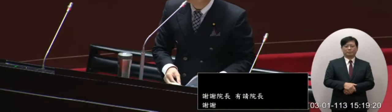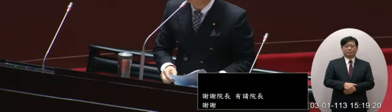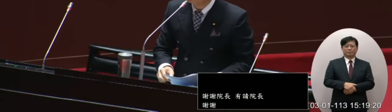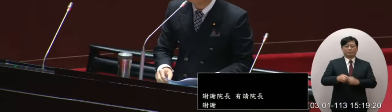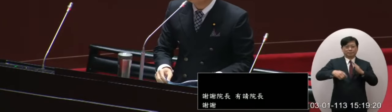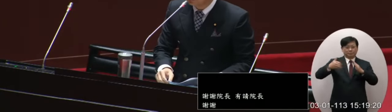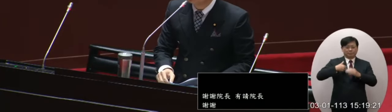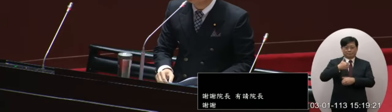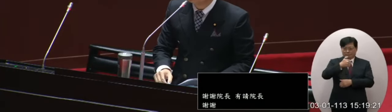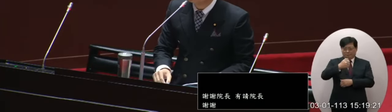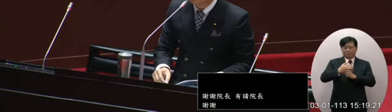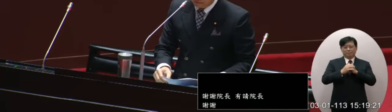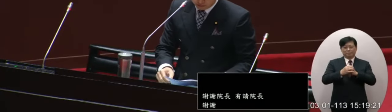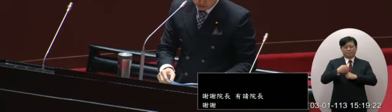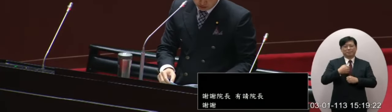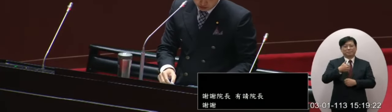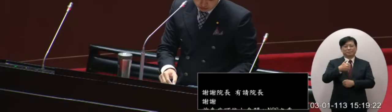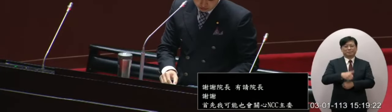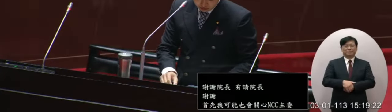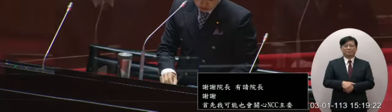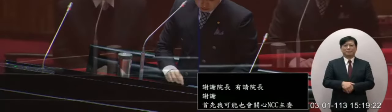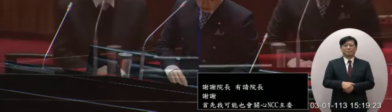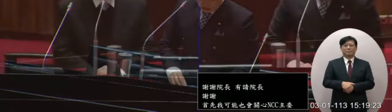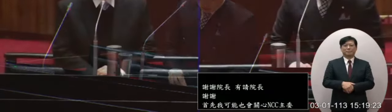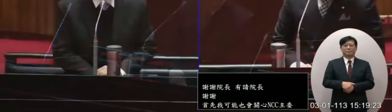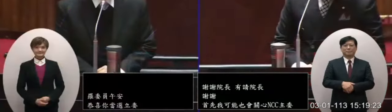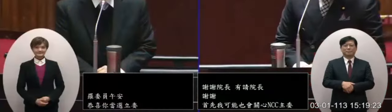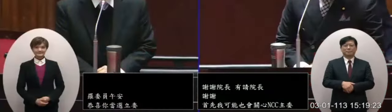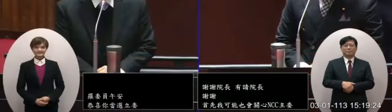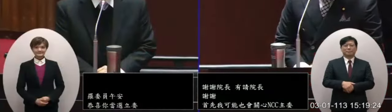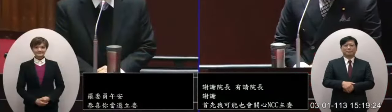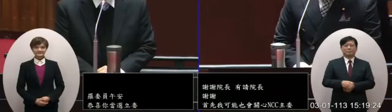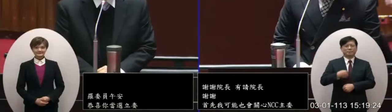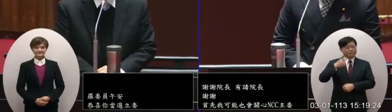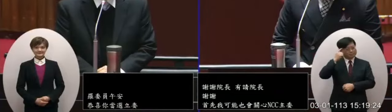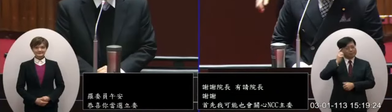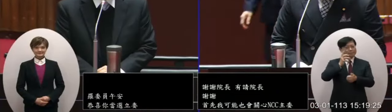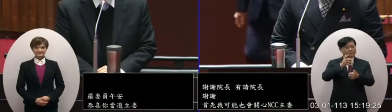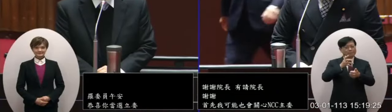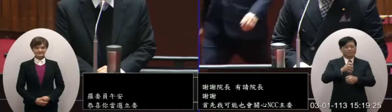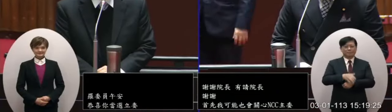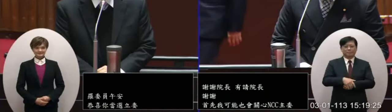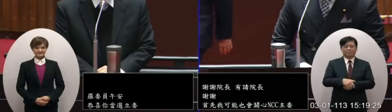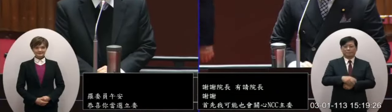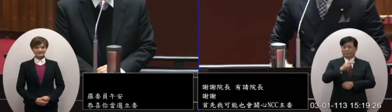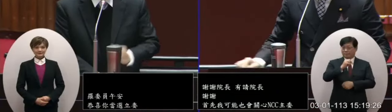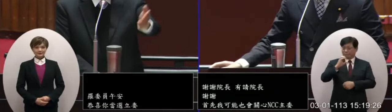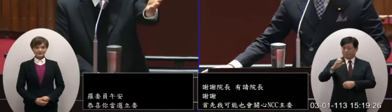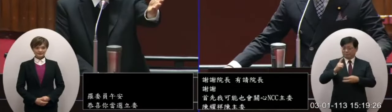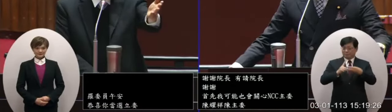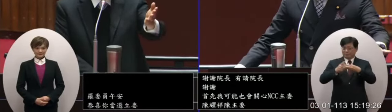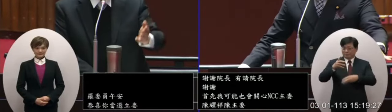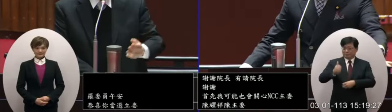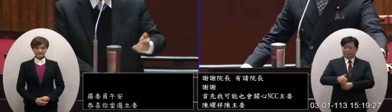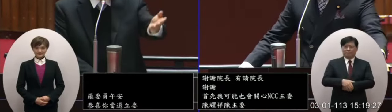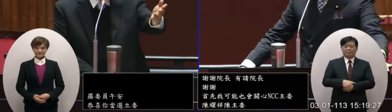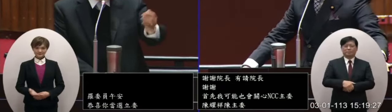院长，谢谢您的恭喜，谢谢。我想请问一下 NCC 主委